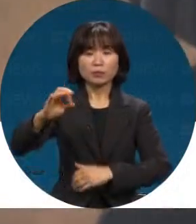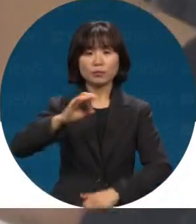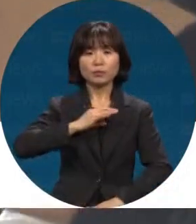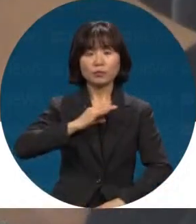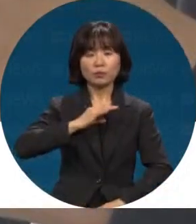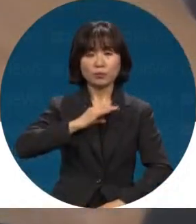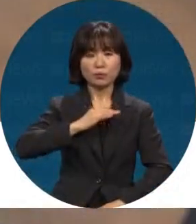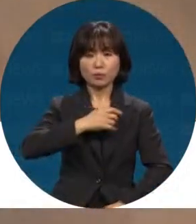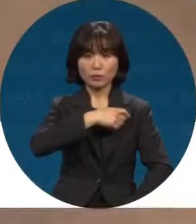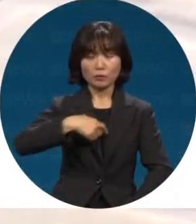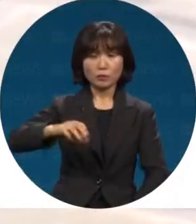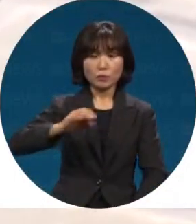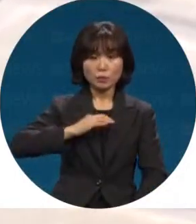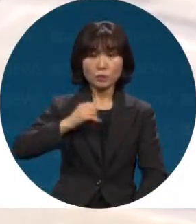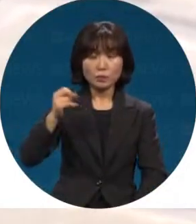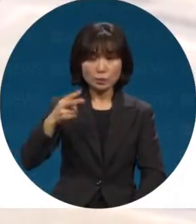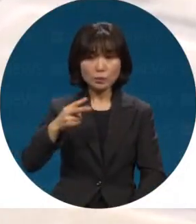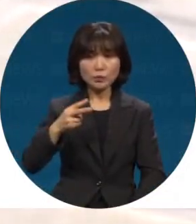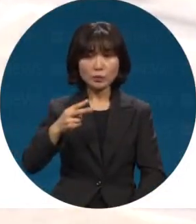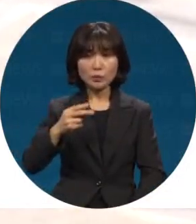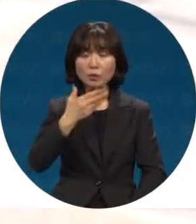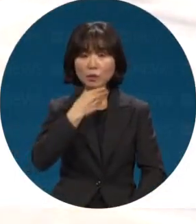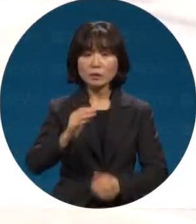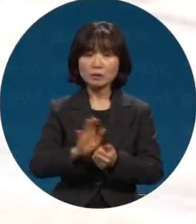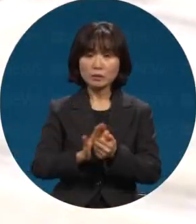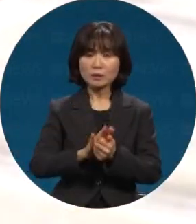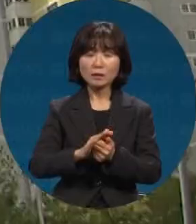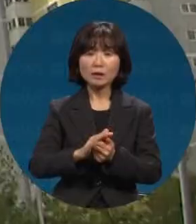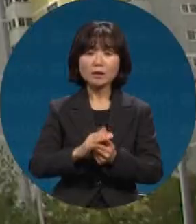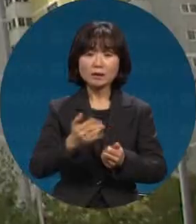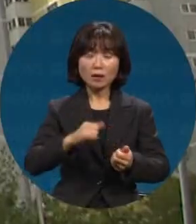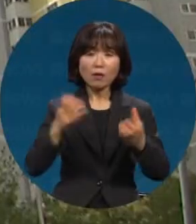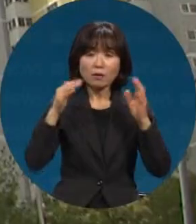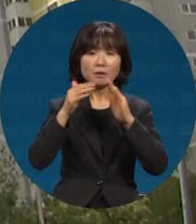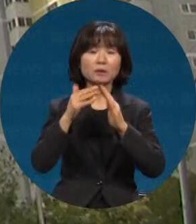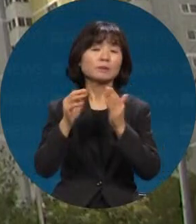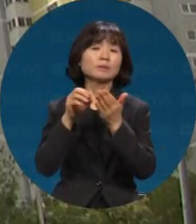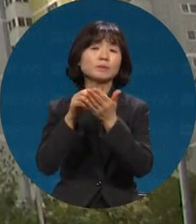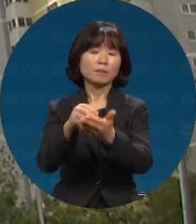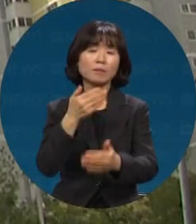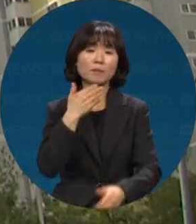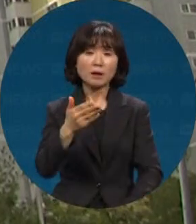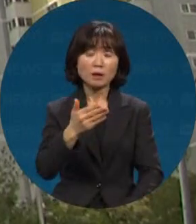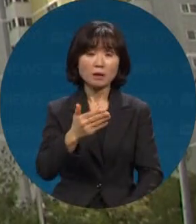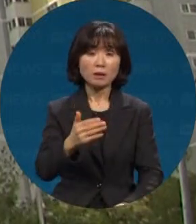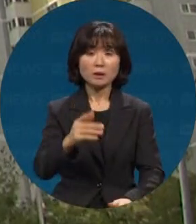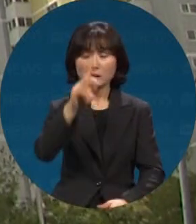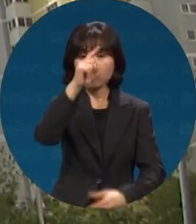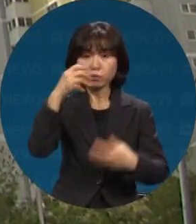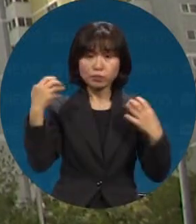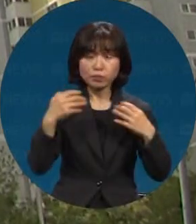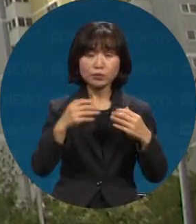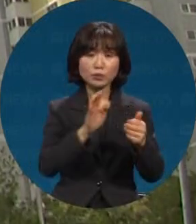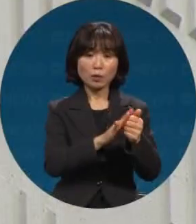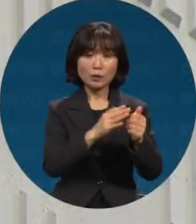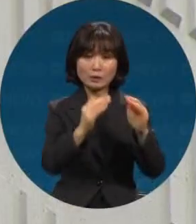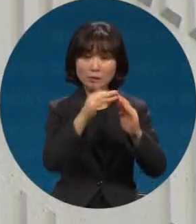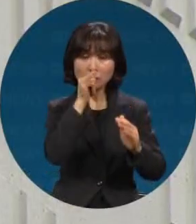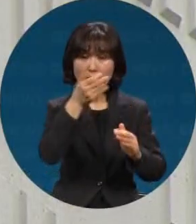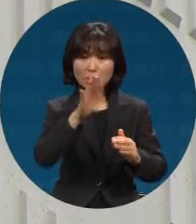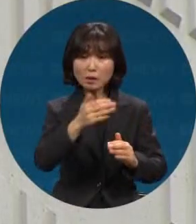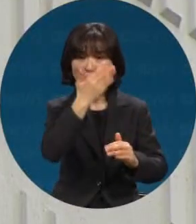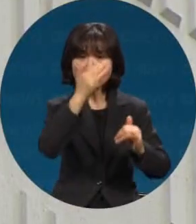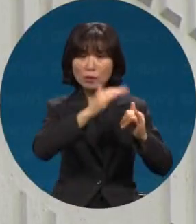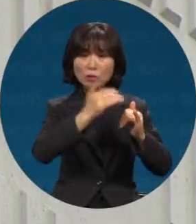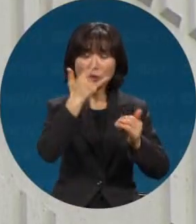수 있고 자녀의 어린이집도 등록이 가능합니다 정부가 지원하는 주택이 있지만 청소년 부모에겐 문턱이